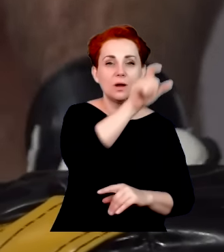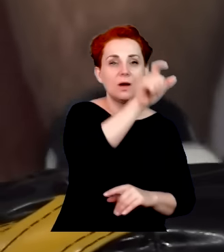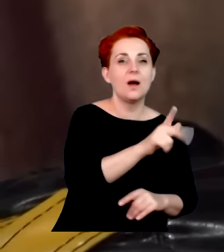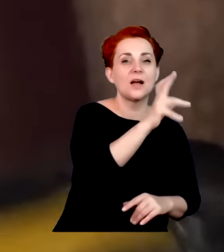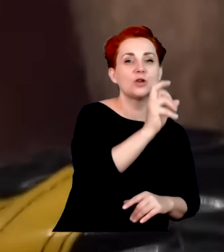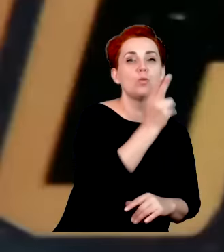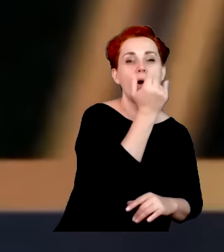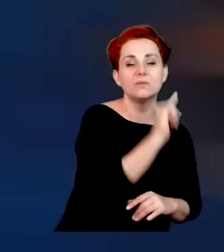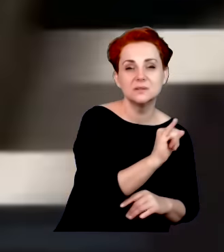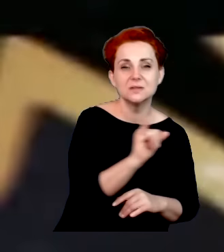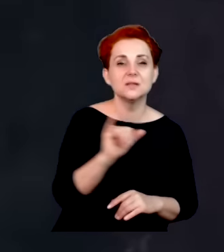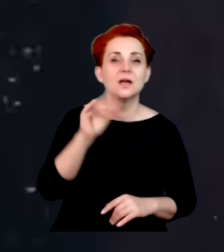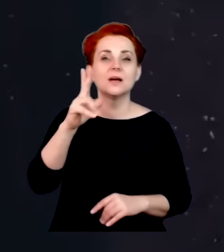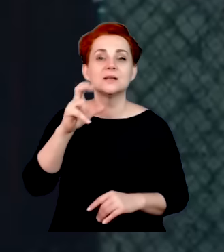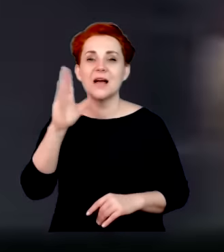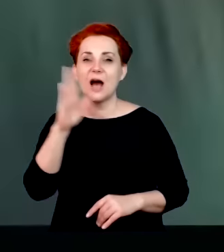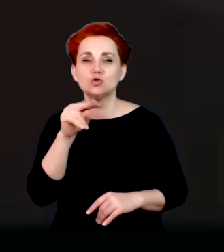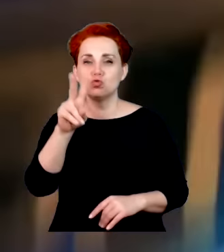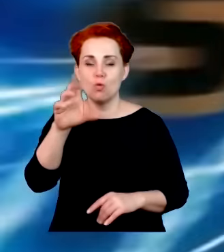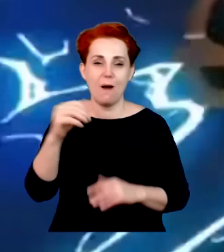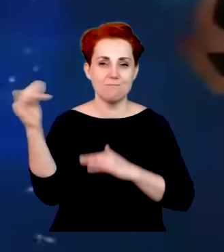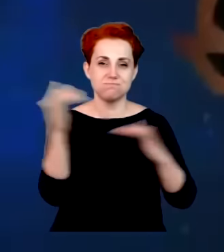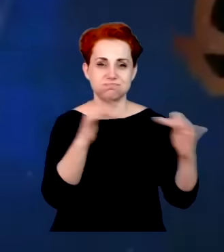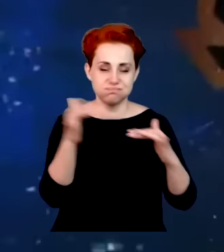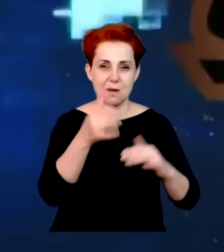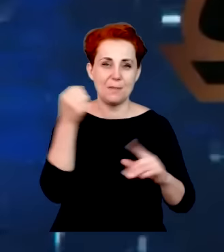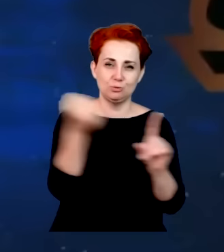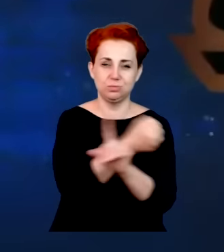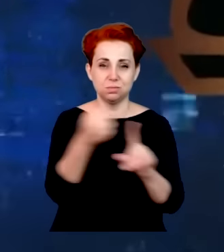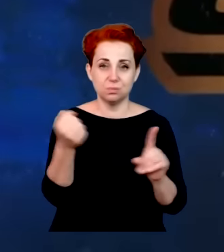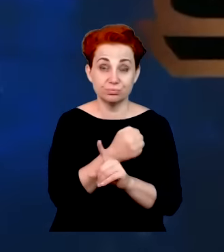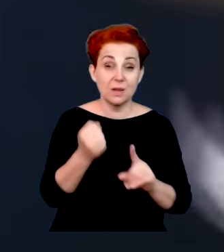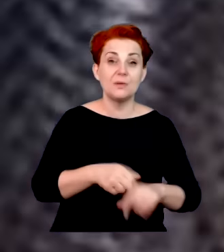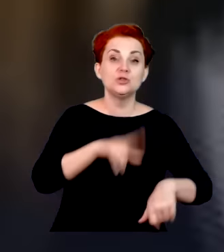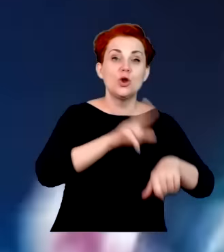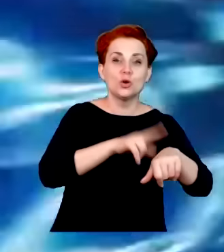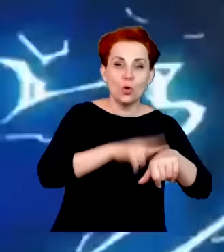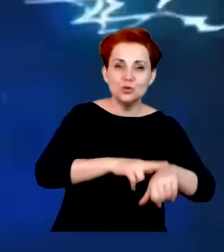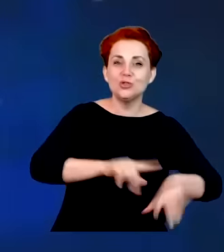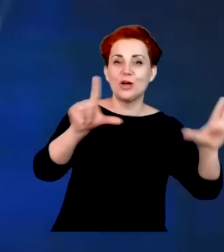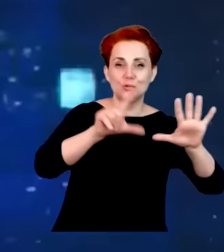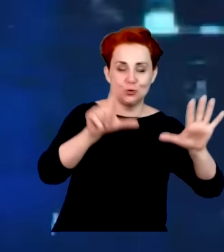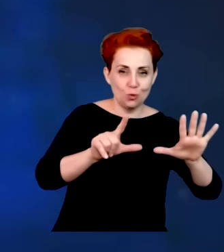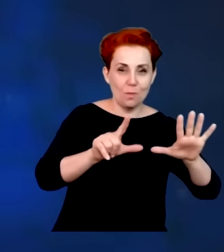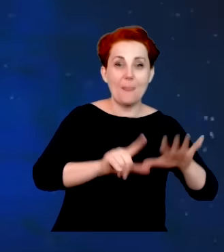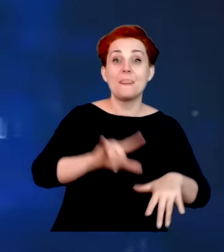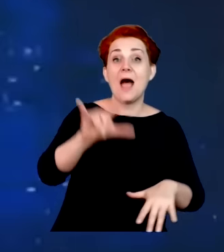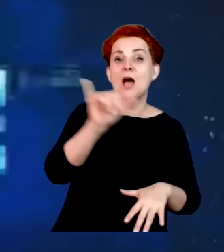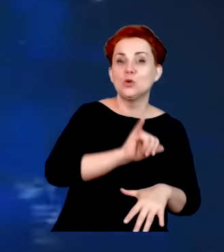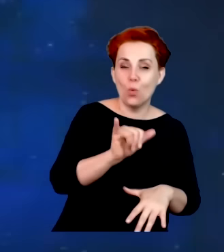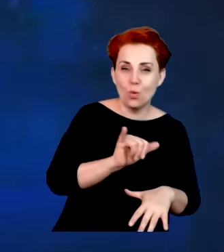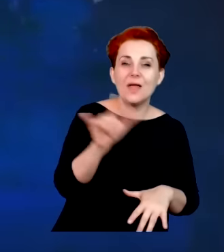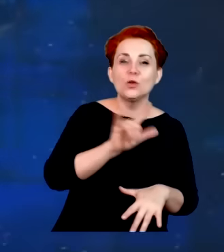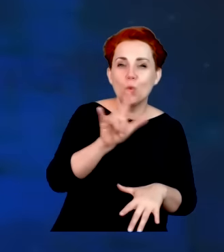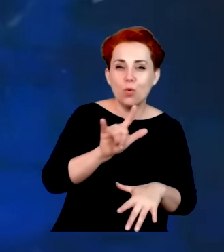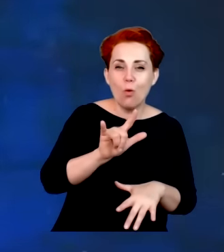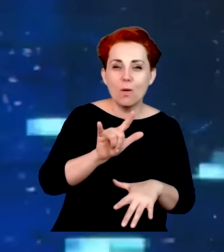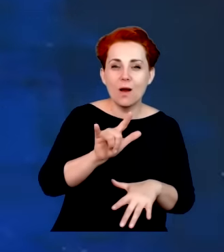Kaszubowskiego z Arkadiuszem Kaszubą. Całą galę Strife MMA pokażemy od 19 na naszym kanale YouTube, a 4 główne walki wieczoru